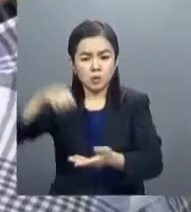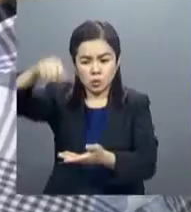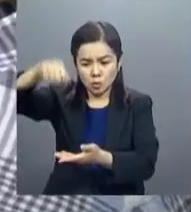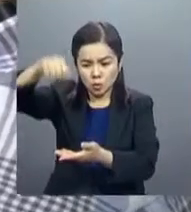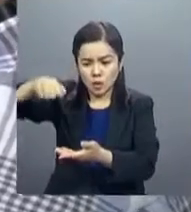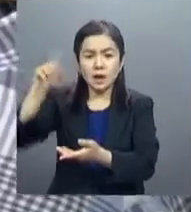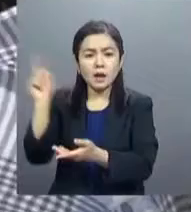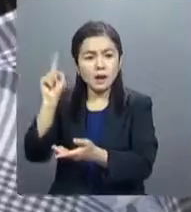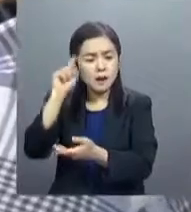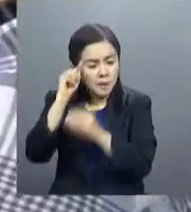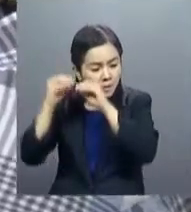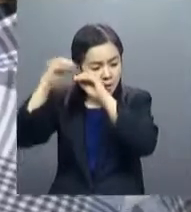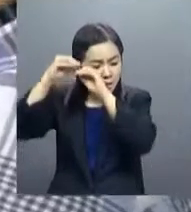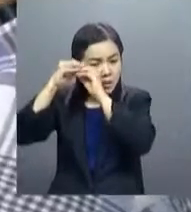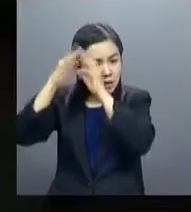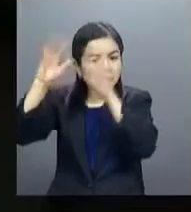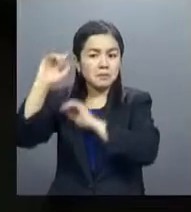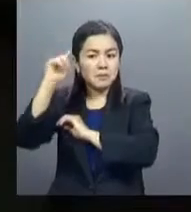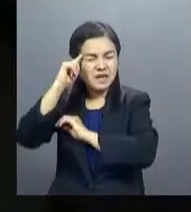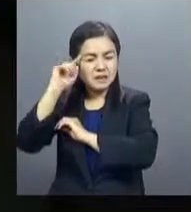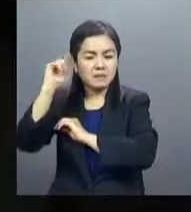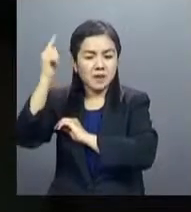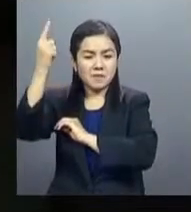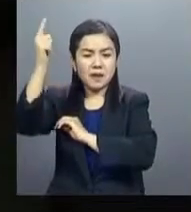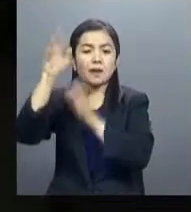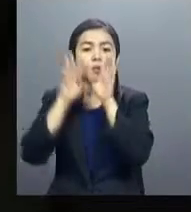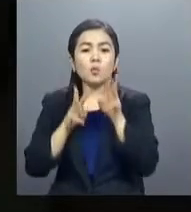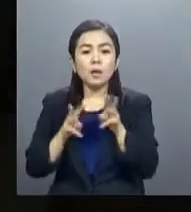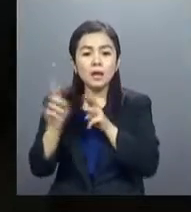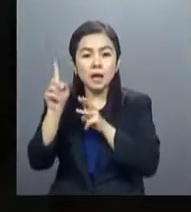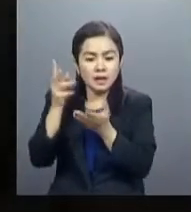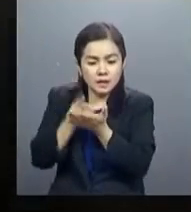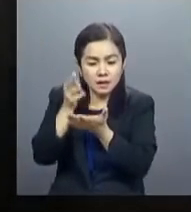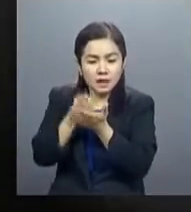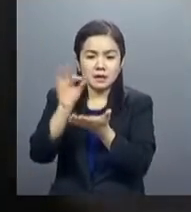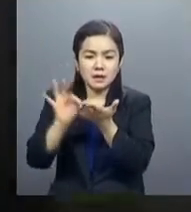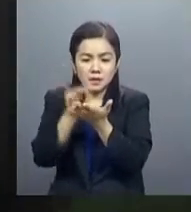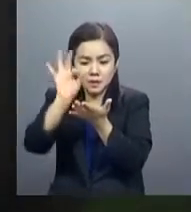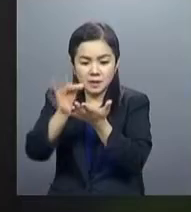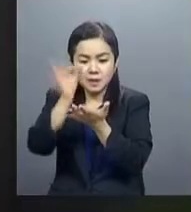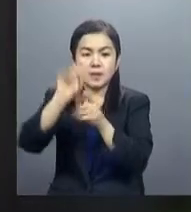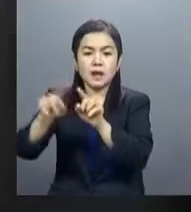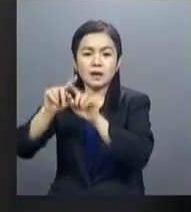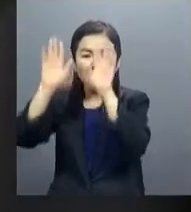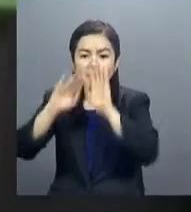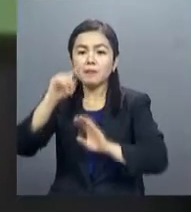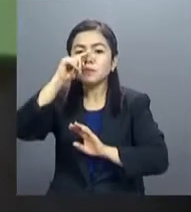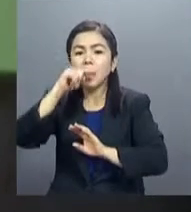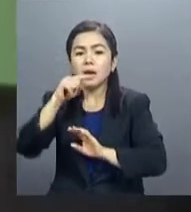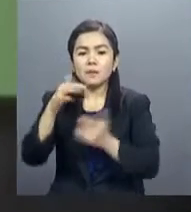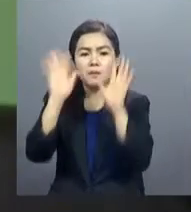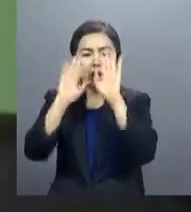จะช่วยจุดกระแสแรงบันดาลใจในการสร้างงานจากสิ่งของใกล้ตัวของไทยมากขึ้นจากเดิมที่อาจ